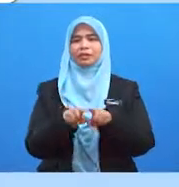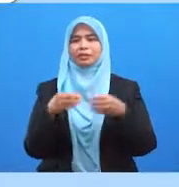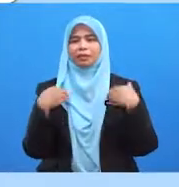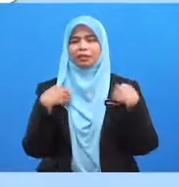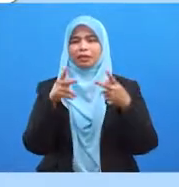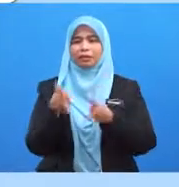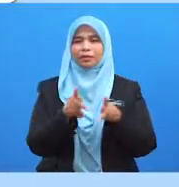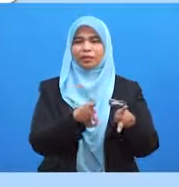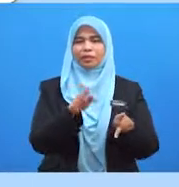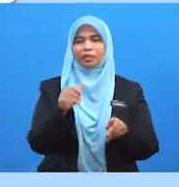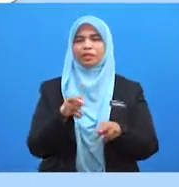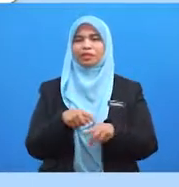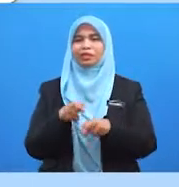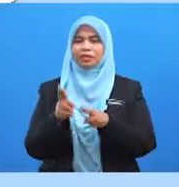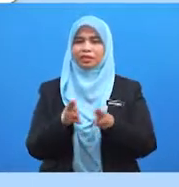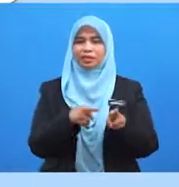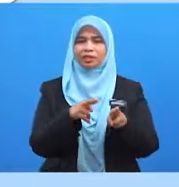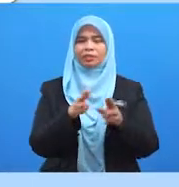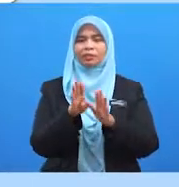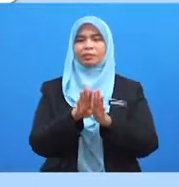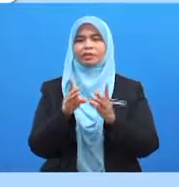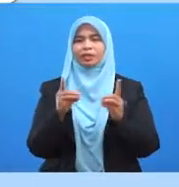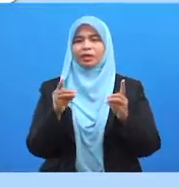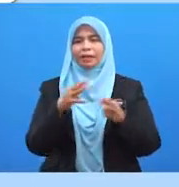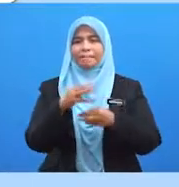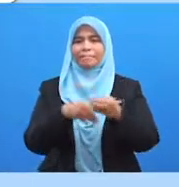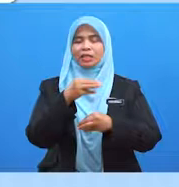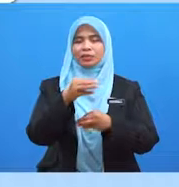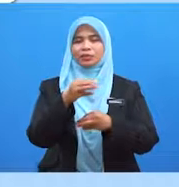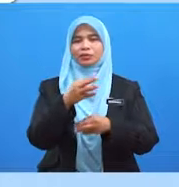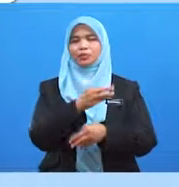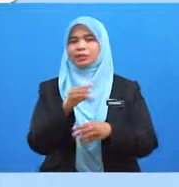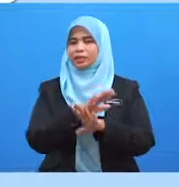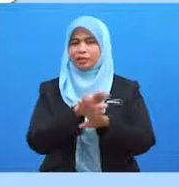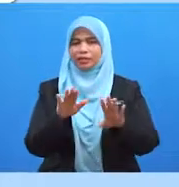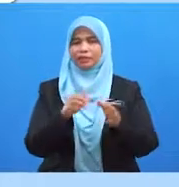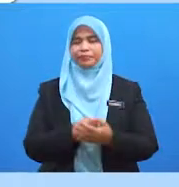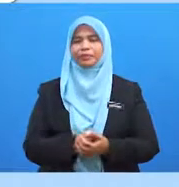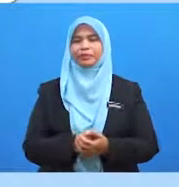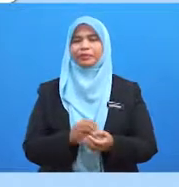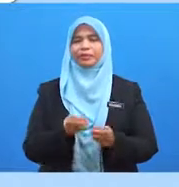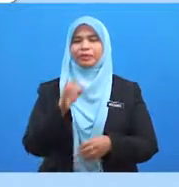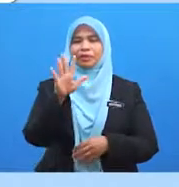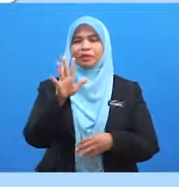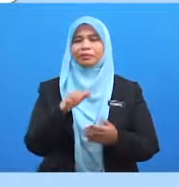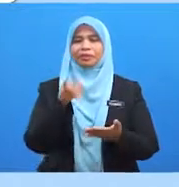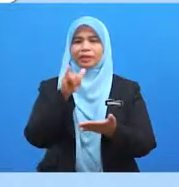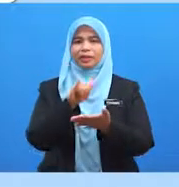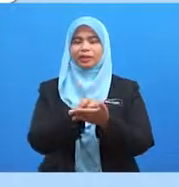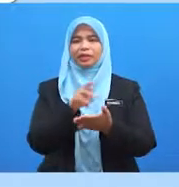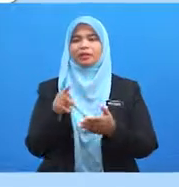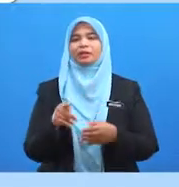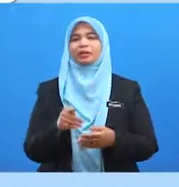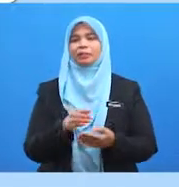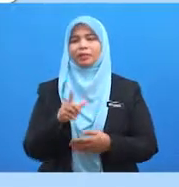yang dirancang berdaya maju atau tidak. Dan yang kelima, meyakinkan pihak